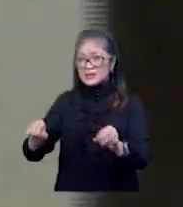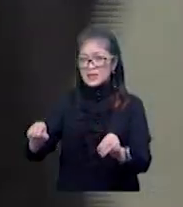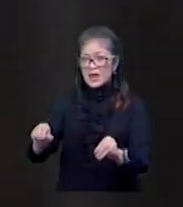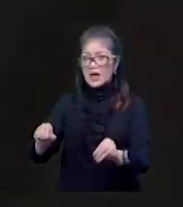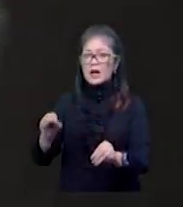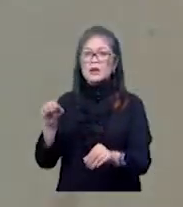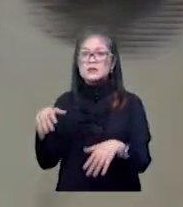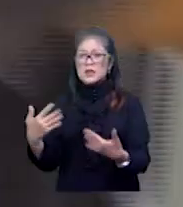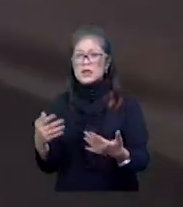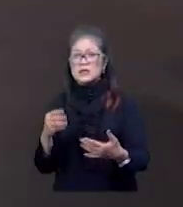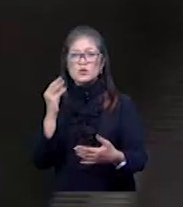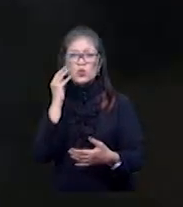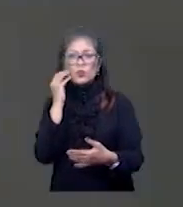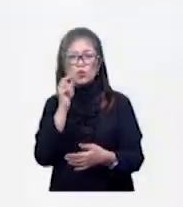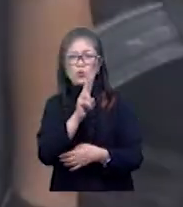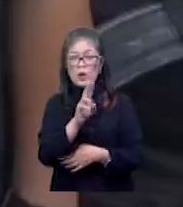operator judi diamankan.